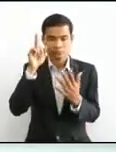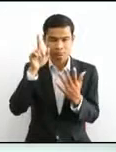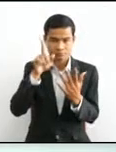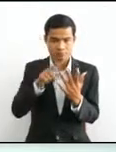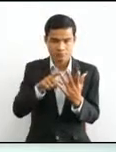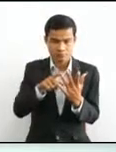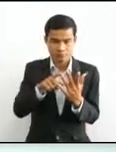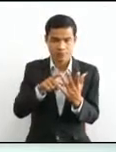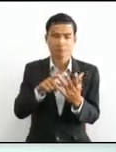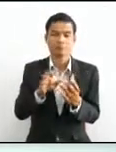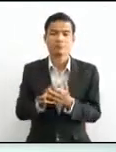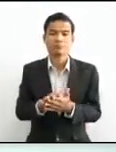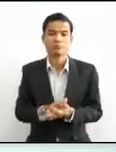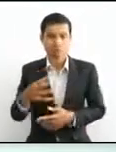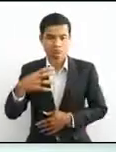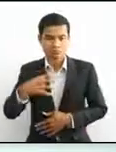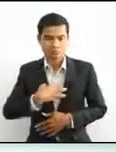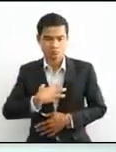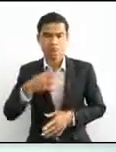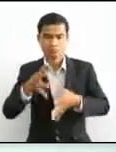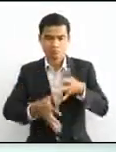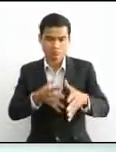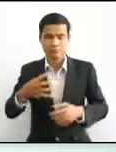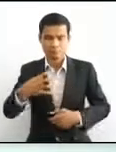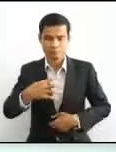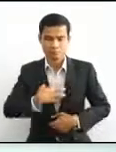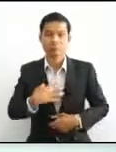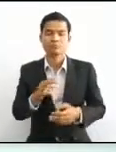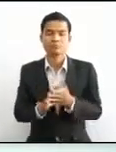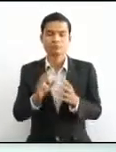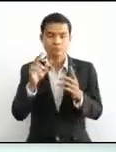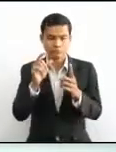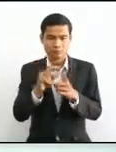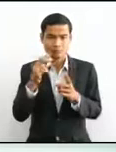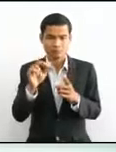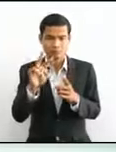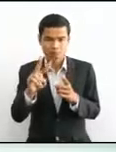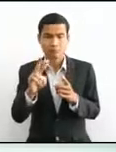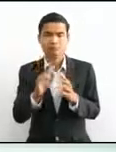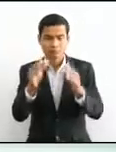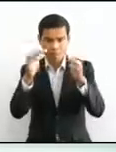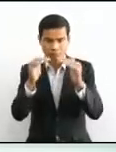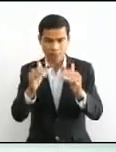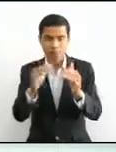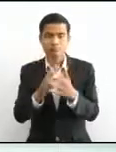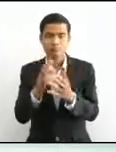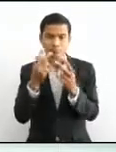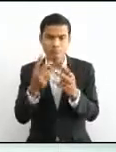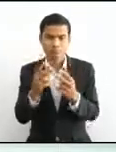tọ muối chẳng chà lấy chiên thịt ví con từng ọc ní chăm ăn cho mùi nẹ kru ná